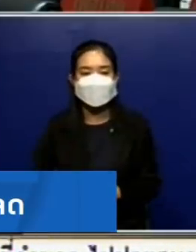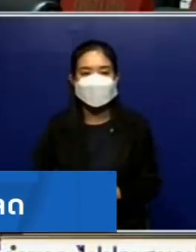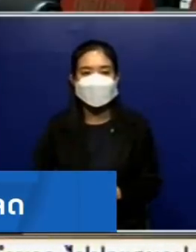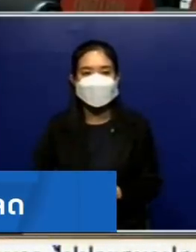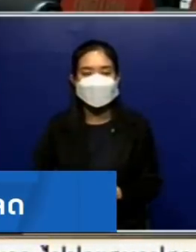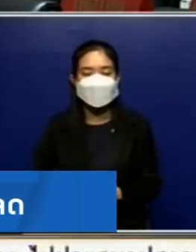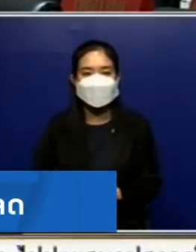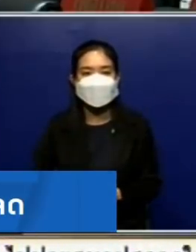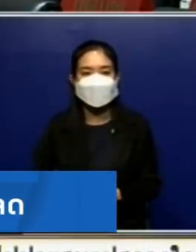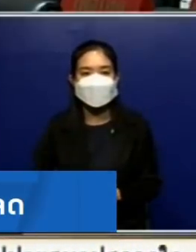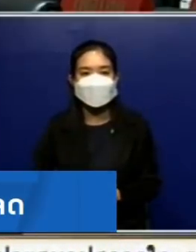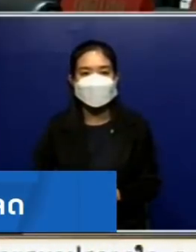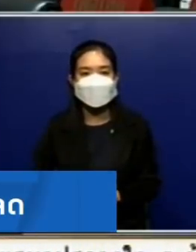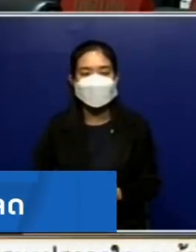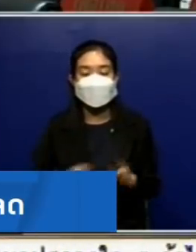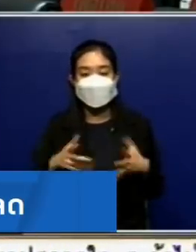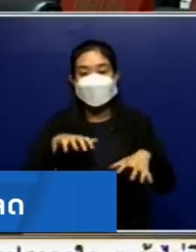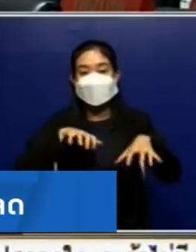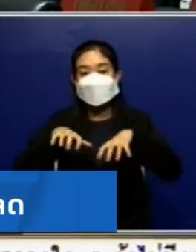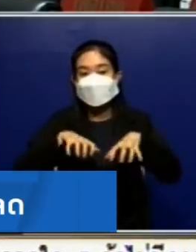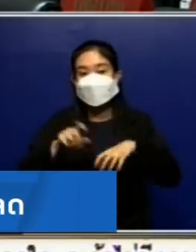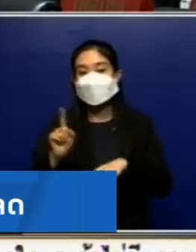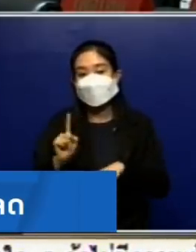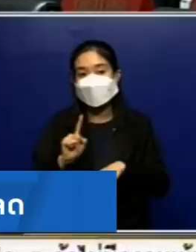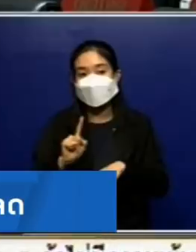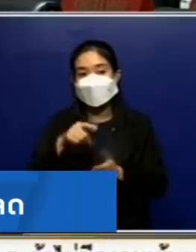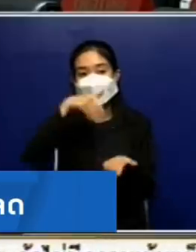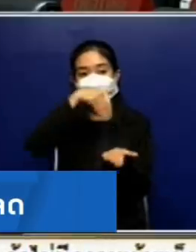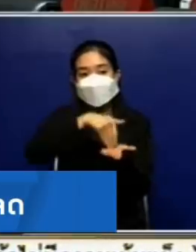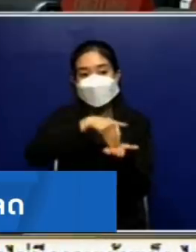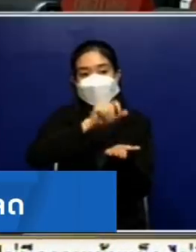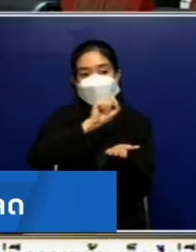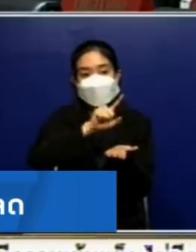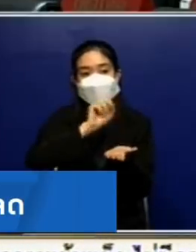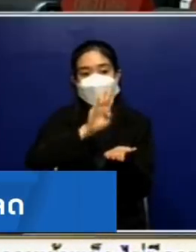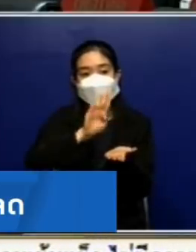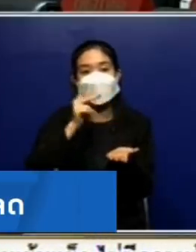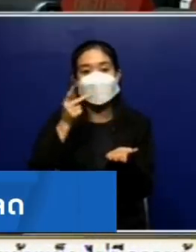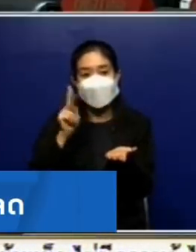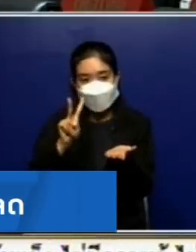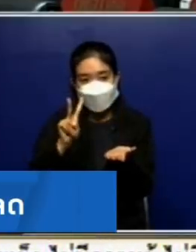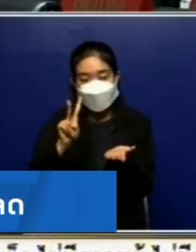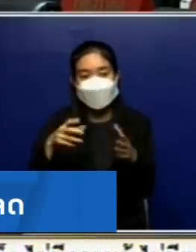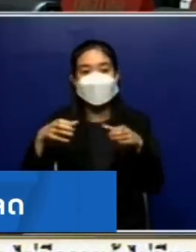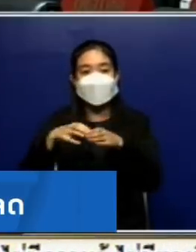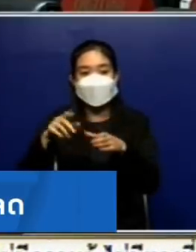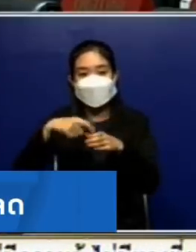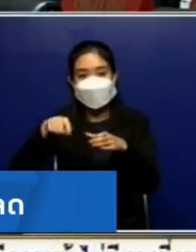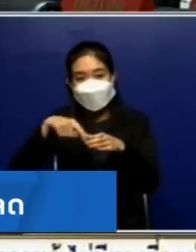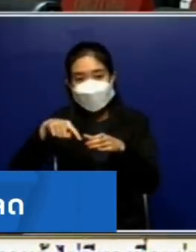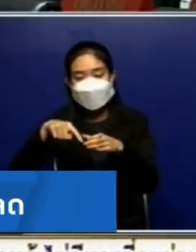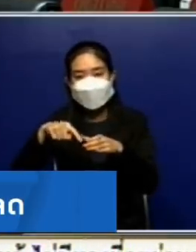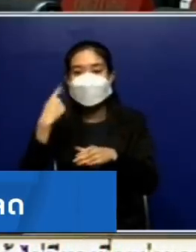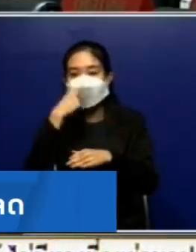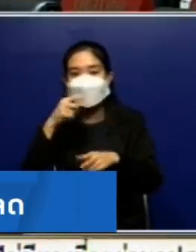ท่านประธานยังมีการจัดตั้งศูนย์สบค.ขึ้นมาประกอบไปด้วยฝ่ายความมั่นคงซึ่งเป็นทหารมาควบคุ